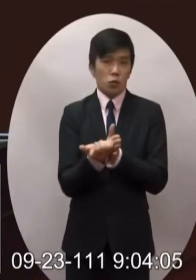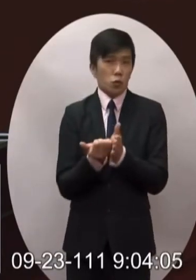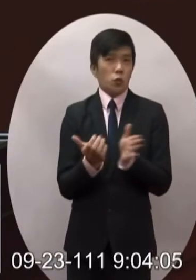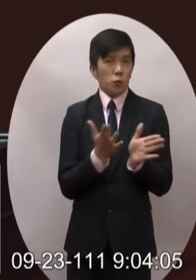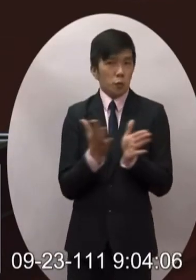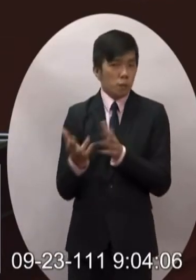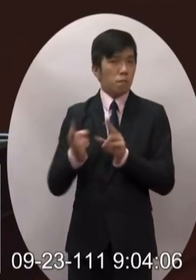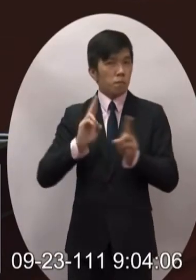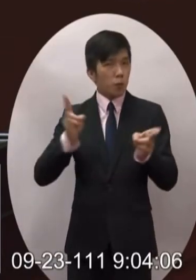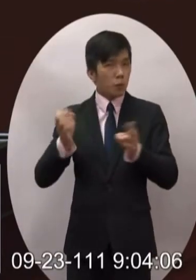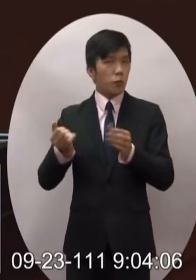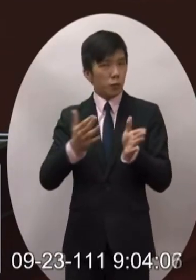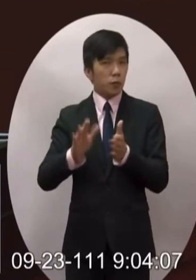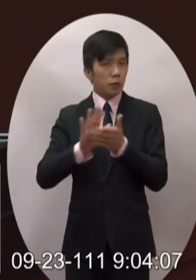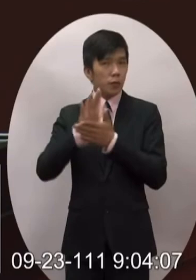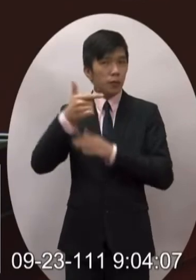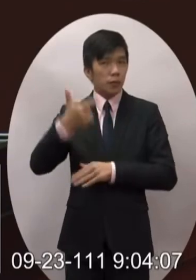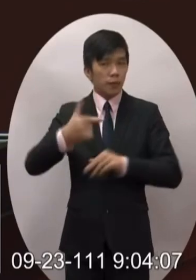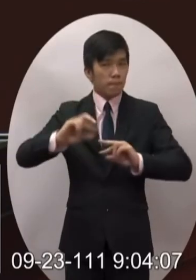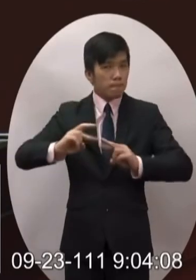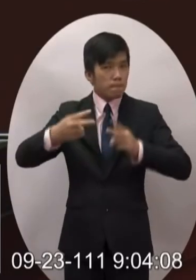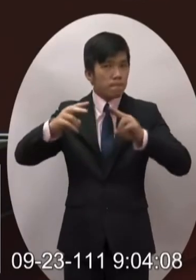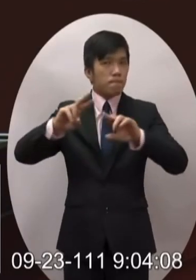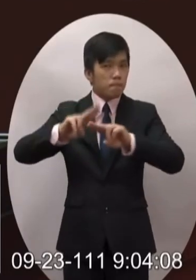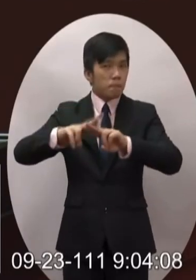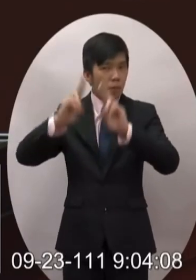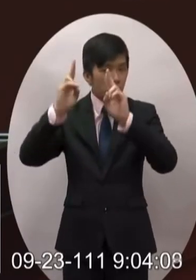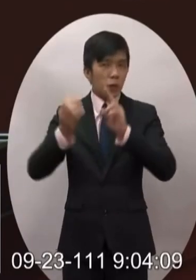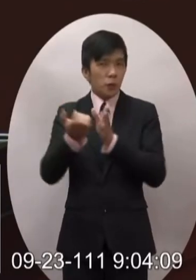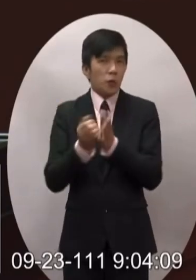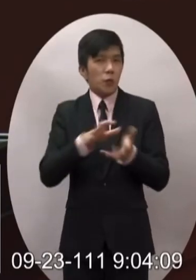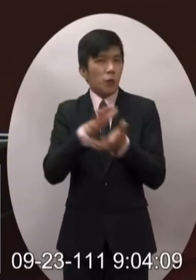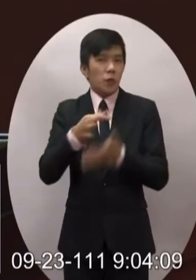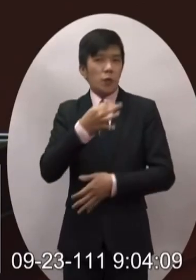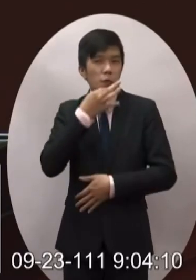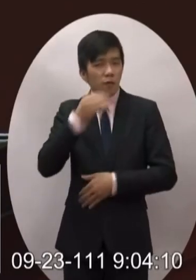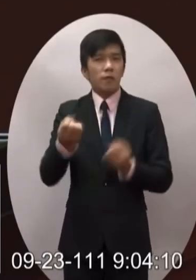署，稳健开放，以避免各种乱象可能发生。